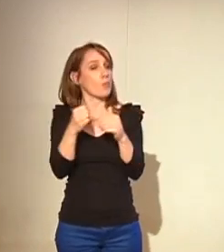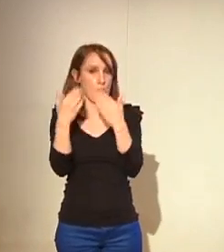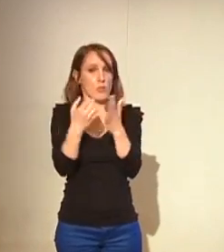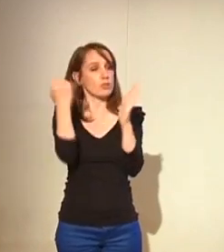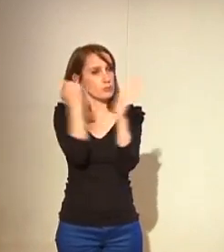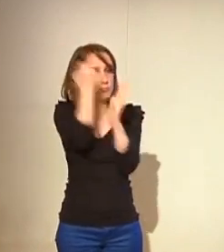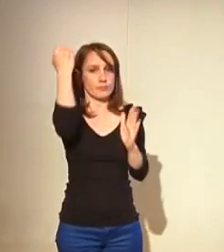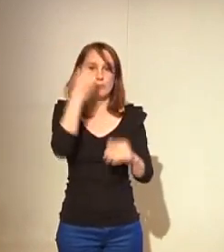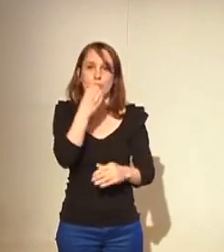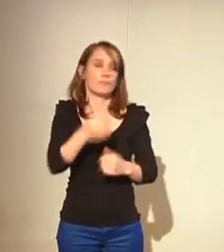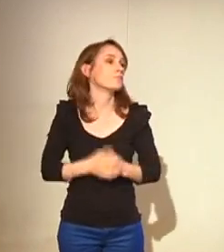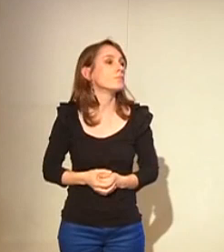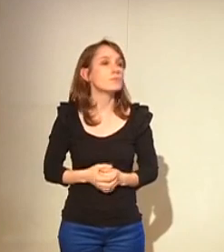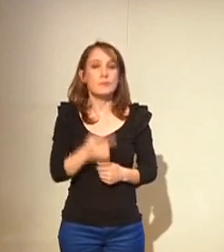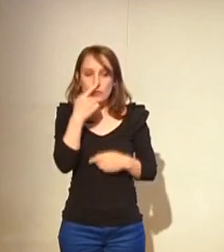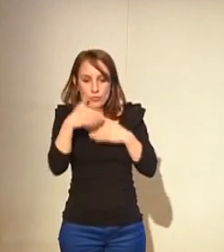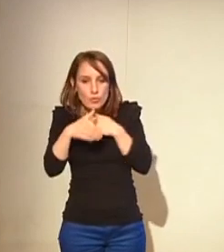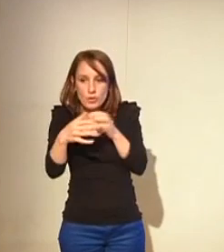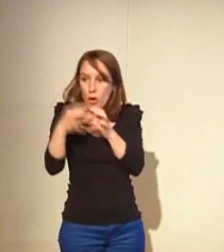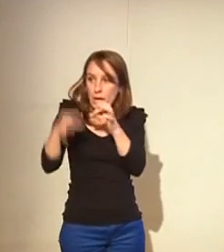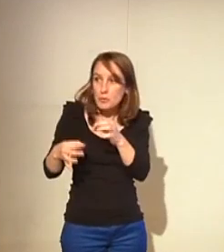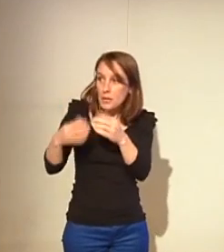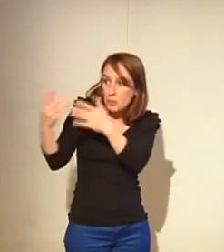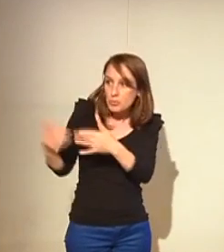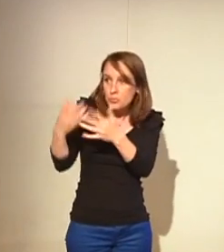adoptée je sens qu'on a le résultat